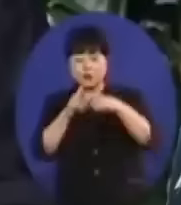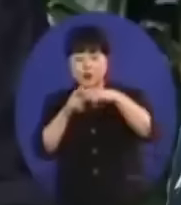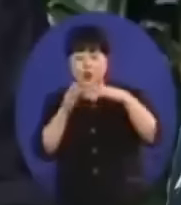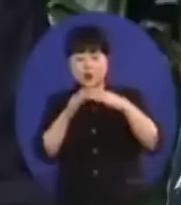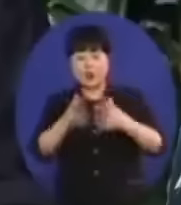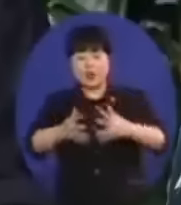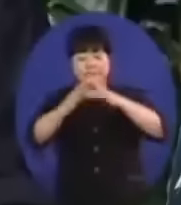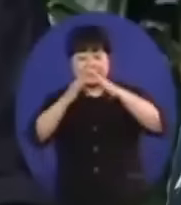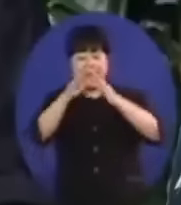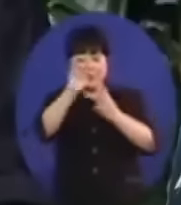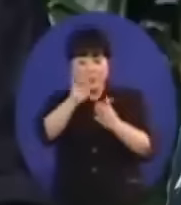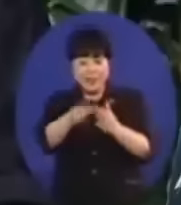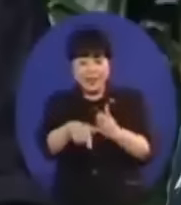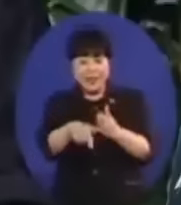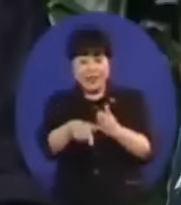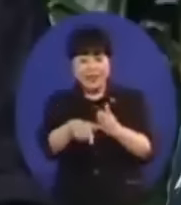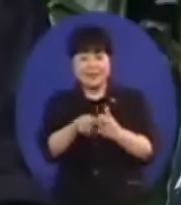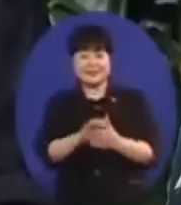세울 때